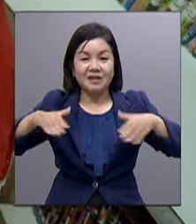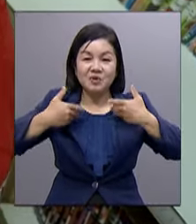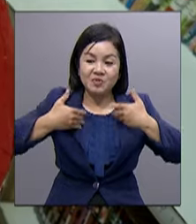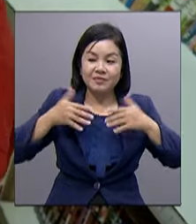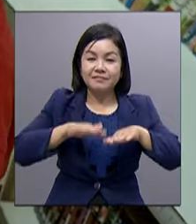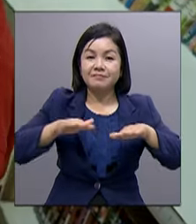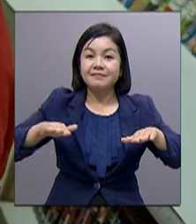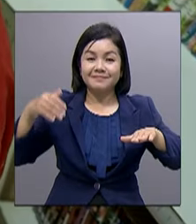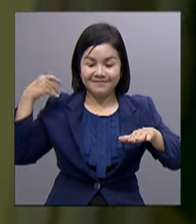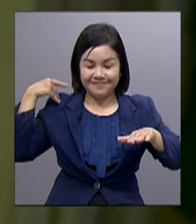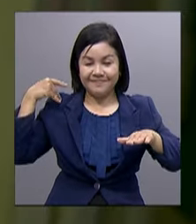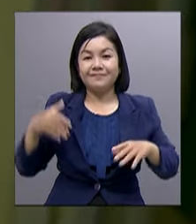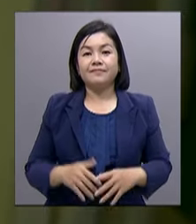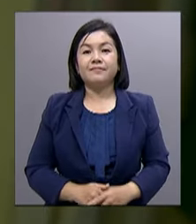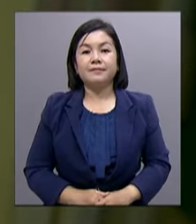ะ